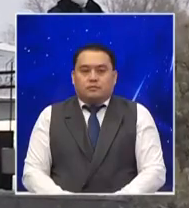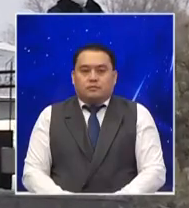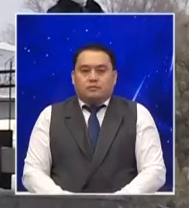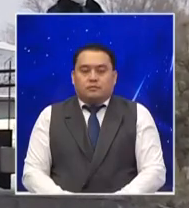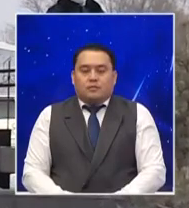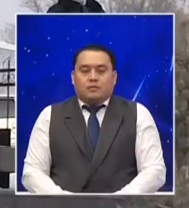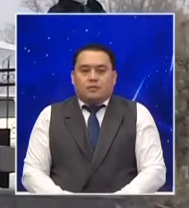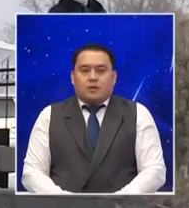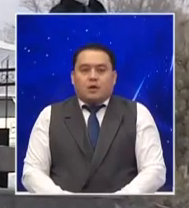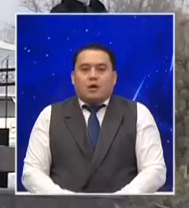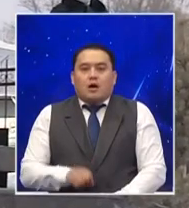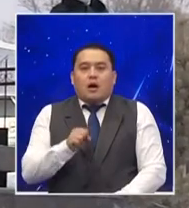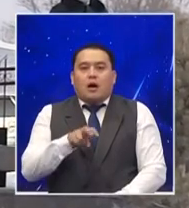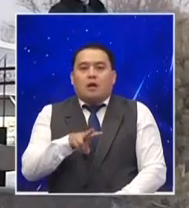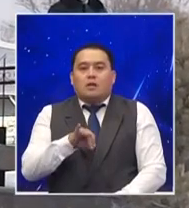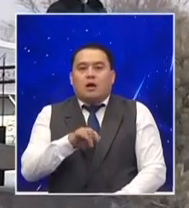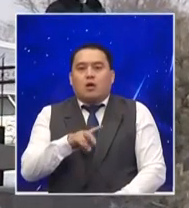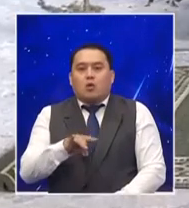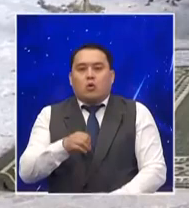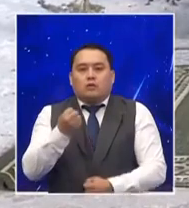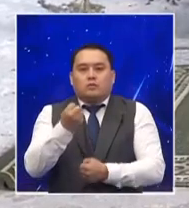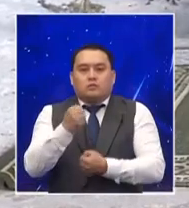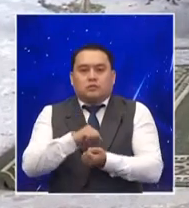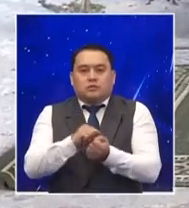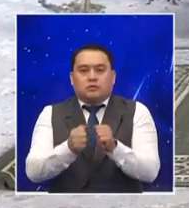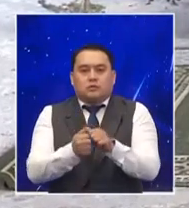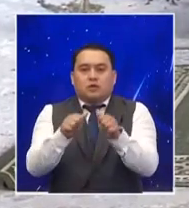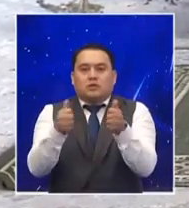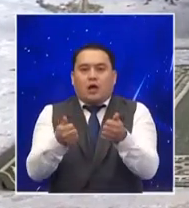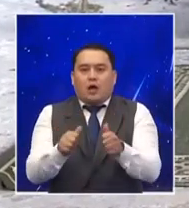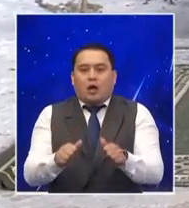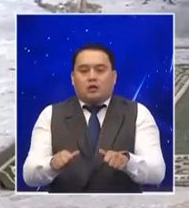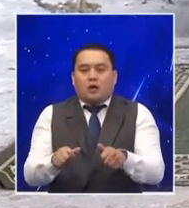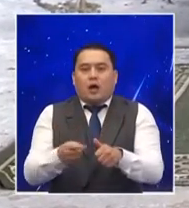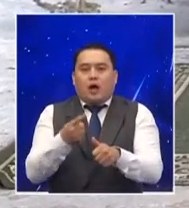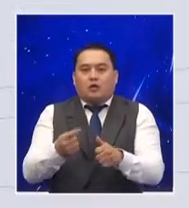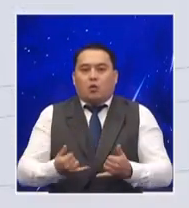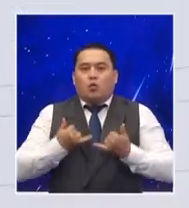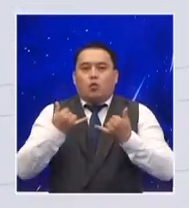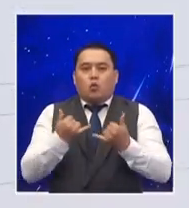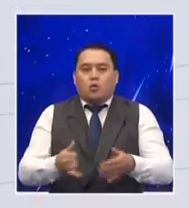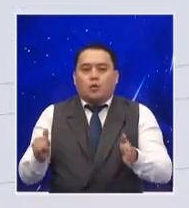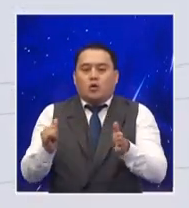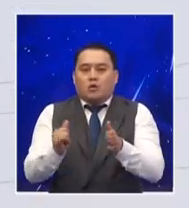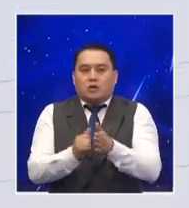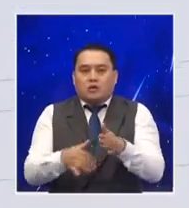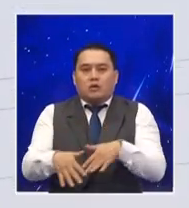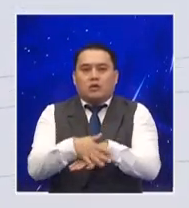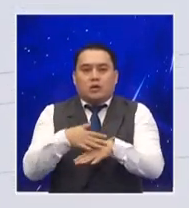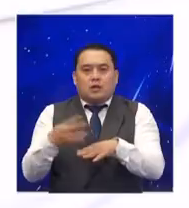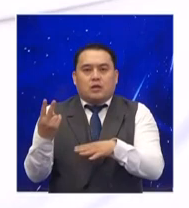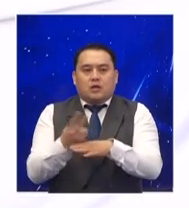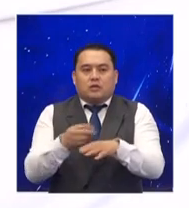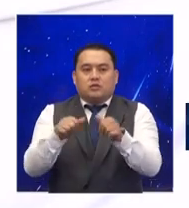Желтоқсан таңы. Бұл Алакөл ауданының орталығындағы тас мүсінге берілген атау. Желтоқсаншылар құрметіне орнатылған елдегі екінші